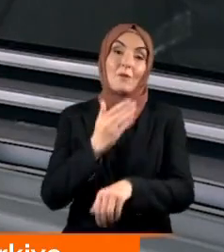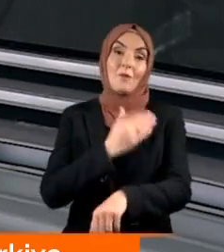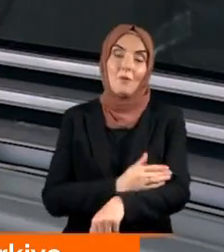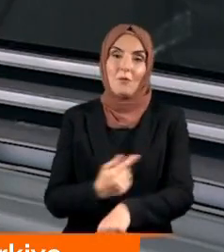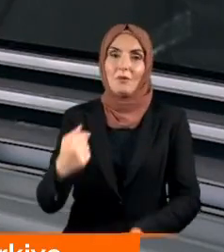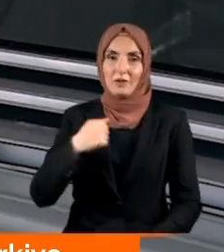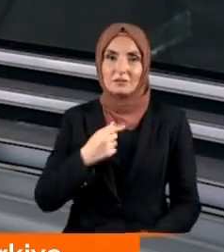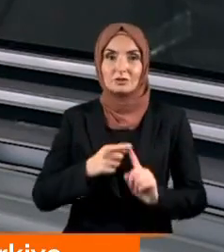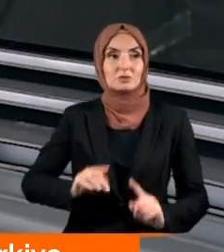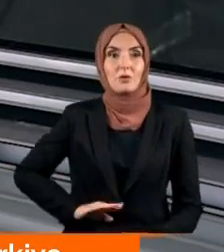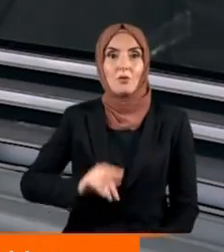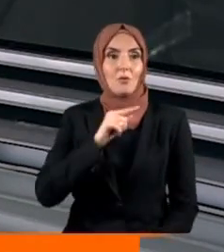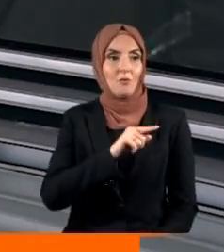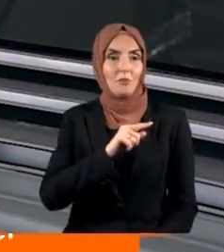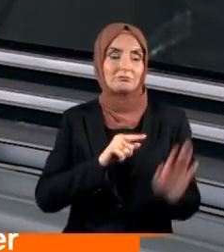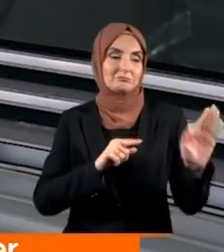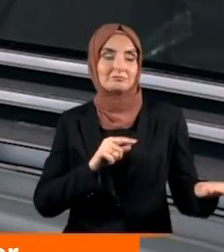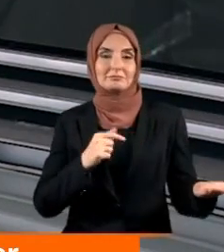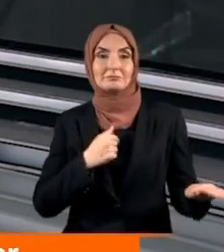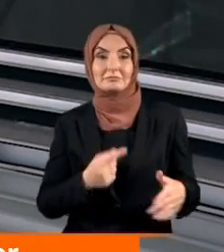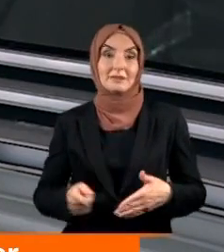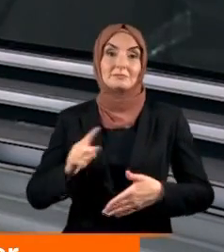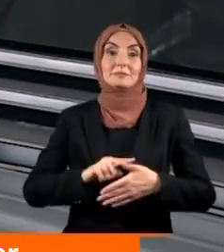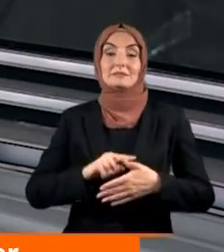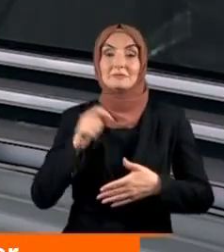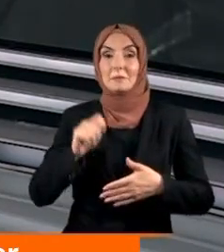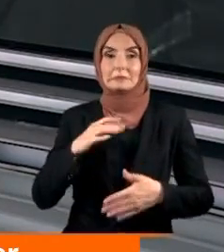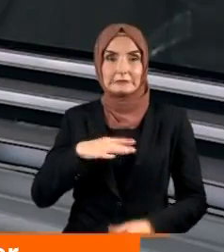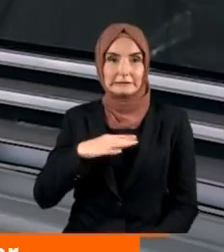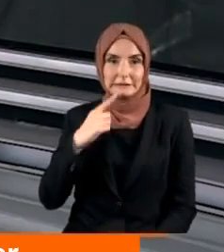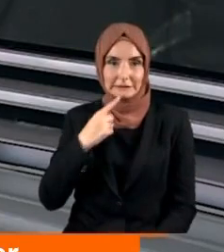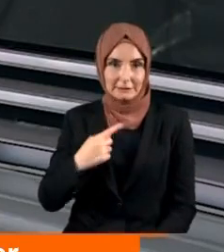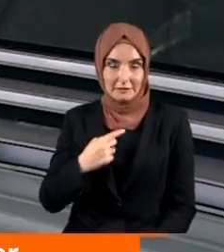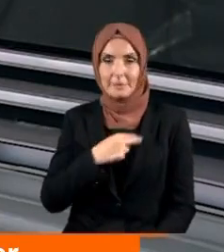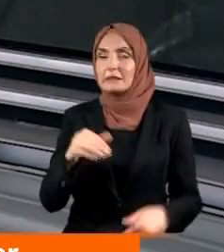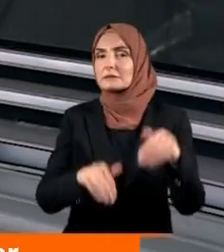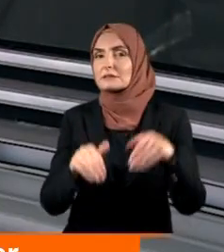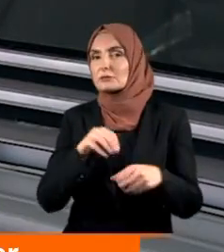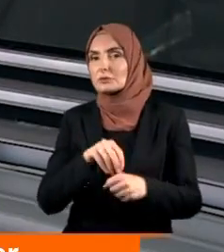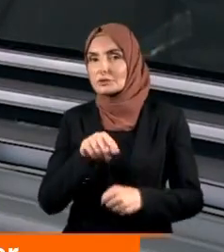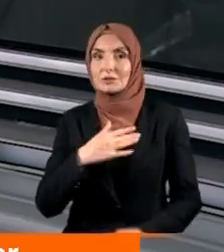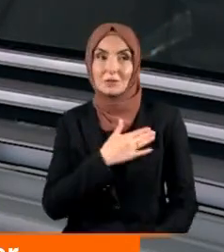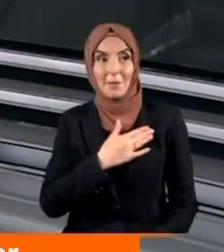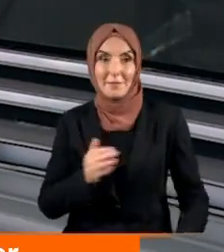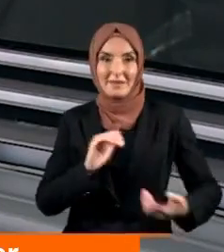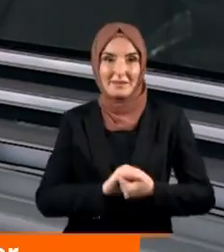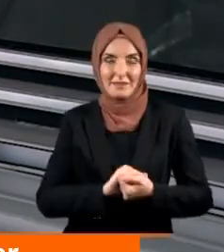geçmemizi istediği iddiasını ortaya attı. Türkkan ayrıca yerel seçimlerde CHP ile ittifaka da kapıyı